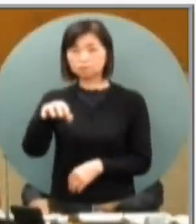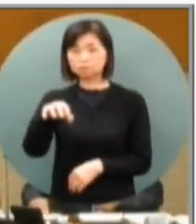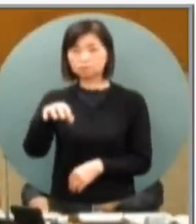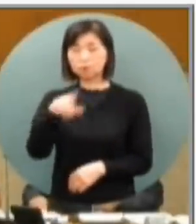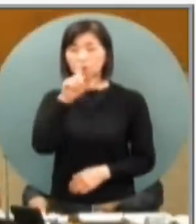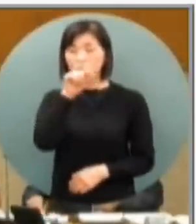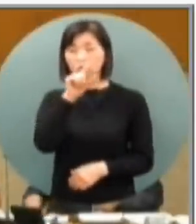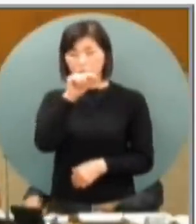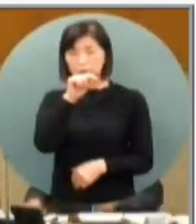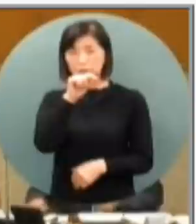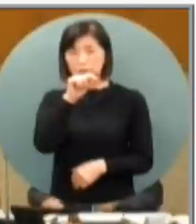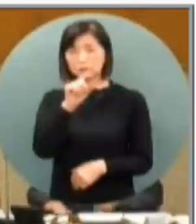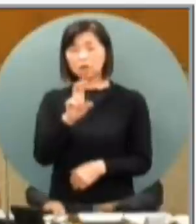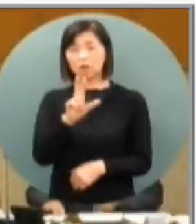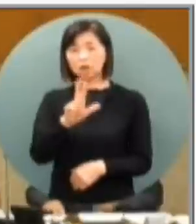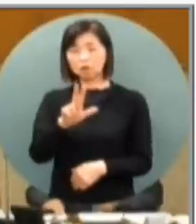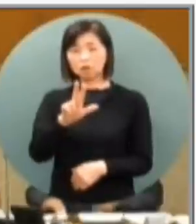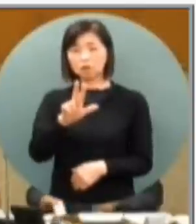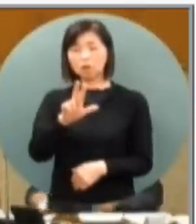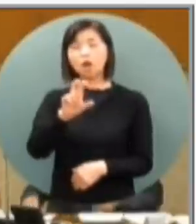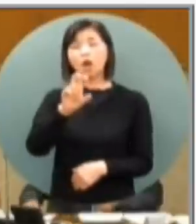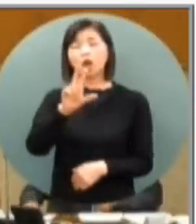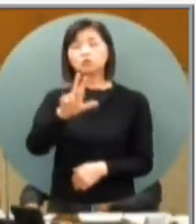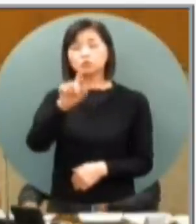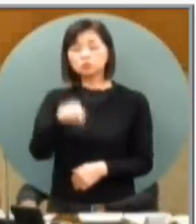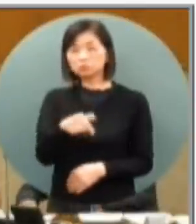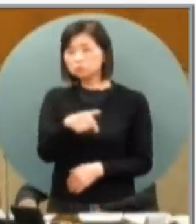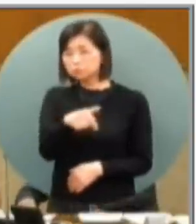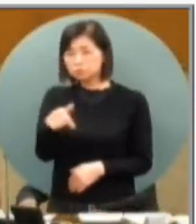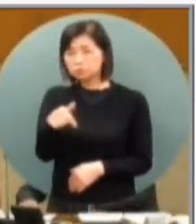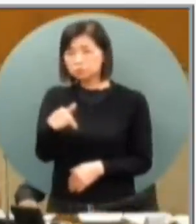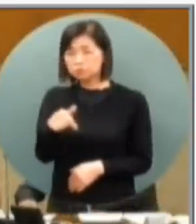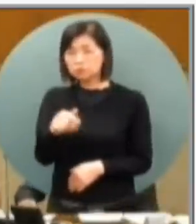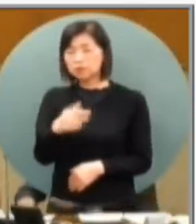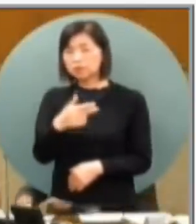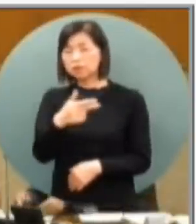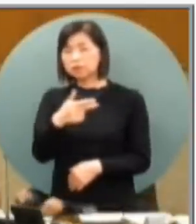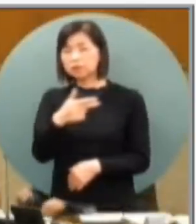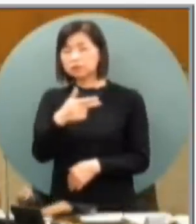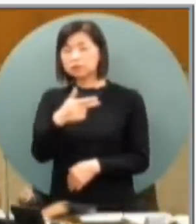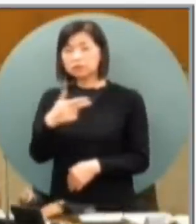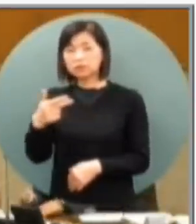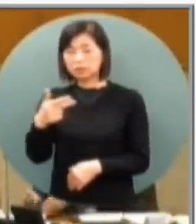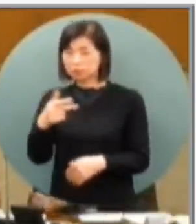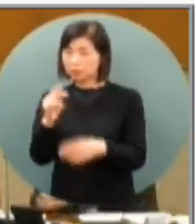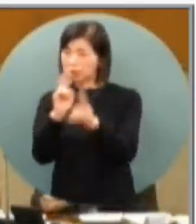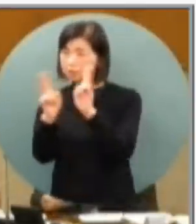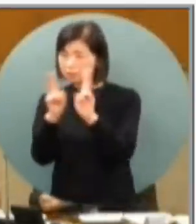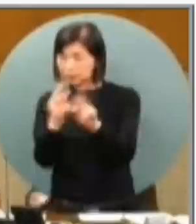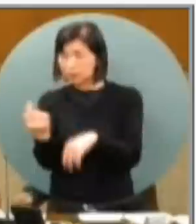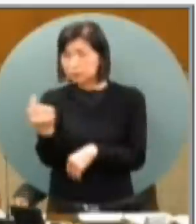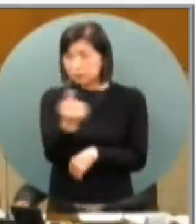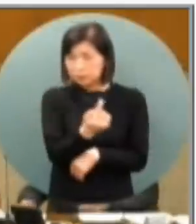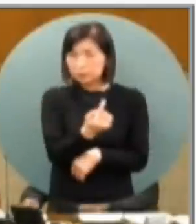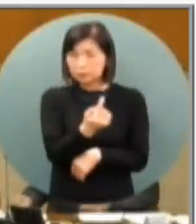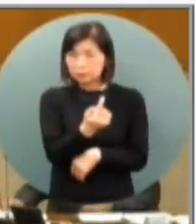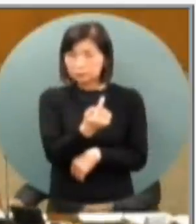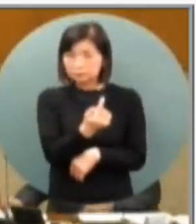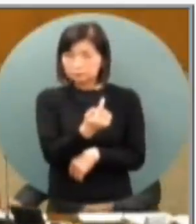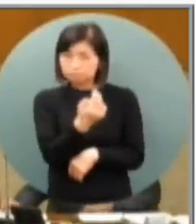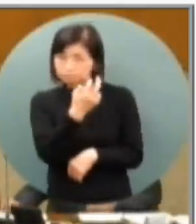鳥取ループ事件者が訪れ、記事やそして写真が掲載をされ